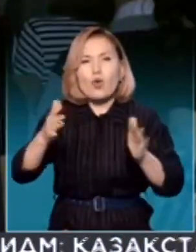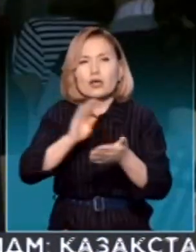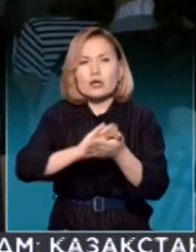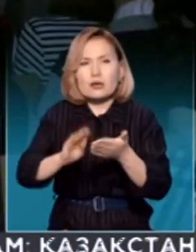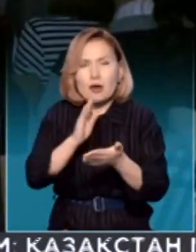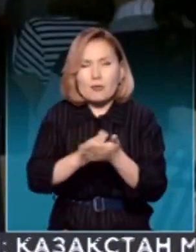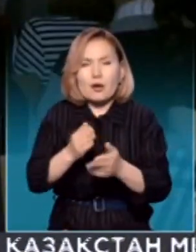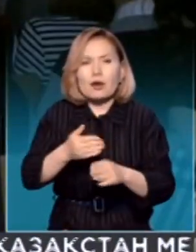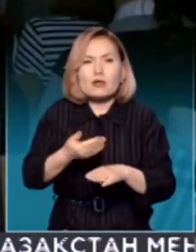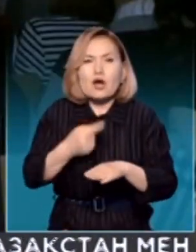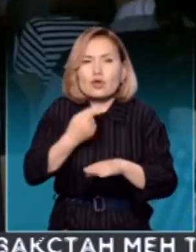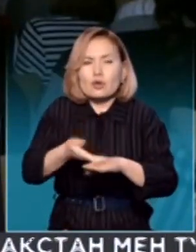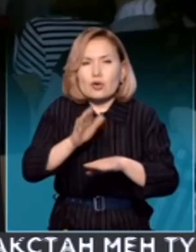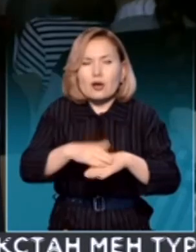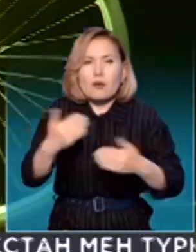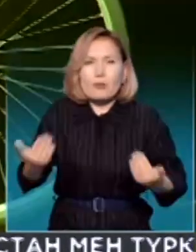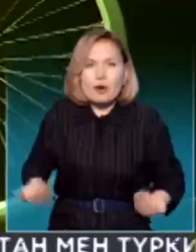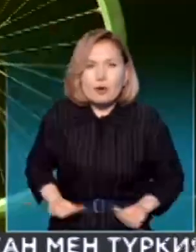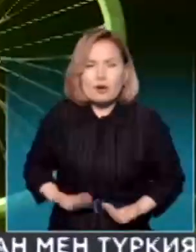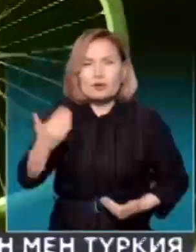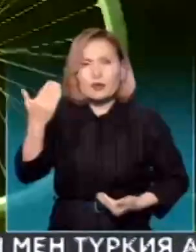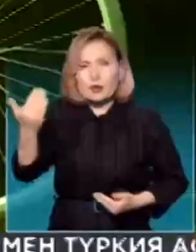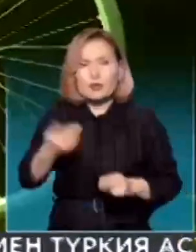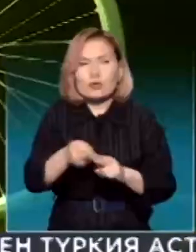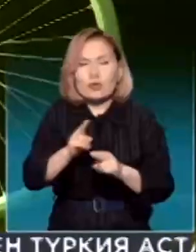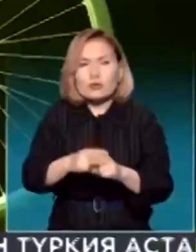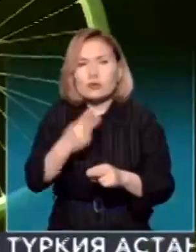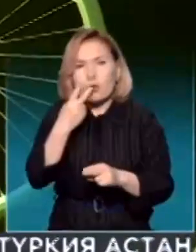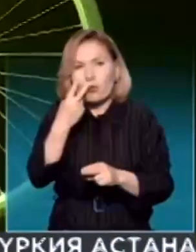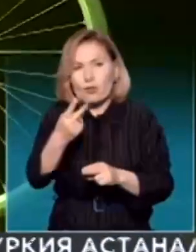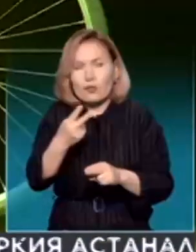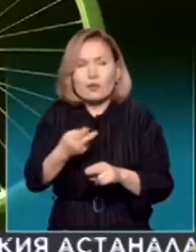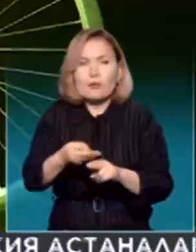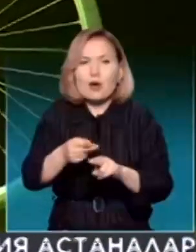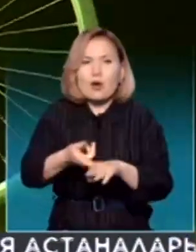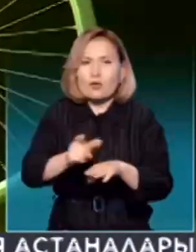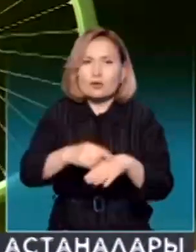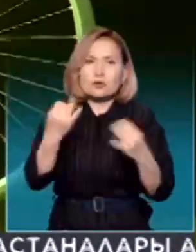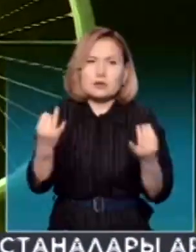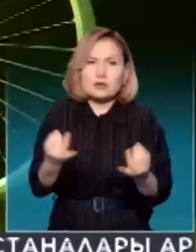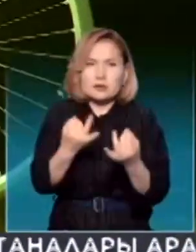көрген кейіпкердің өмірін режиссер Али Бидахмет көрерменге ұсынды.